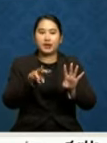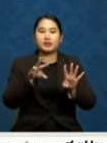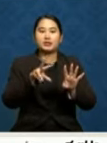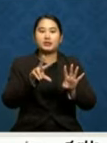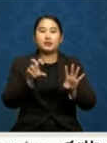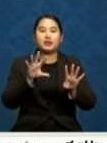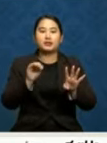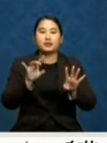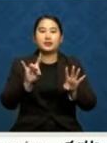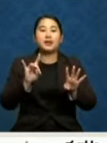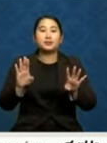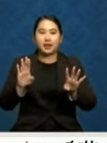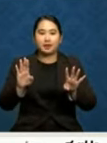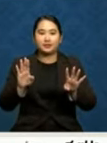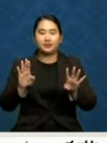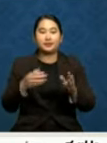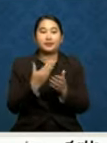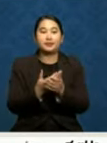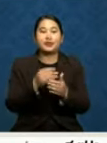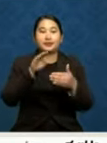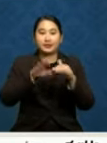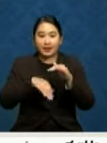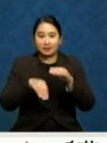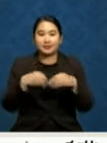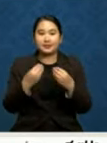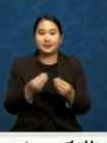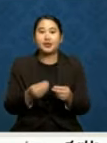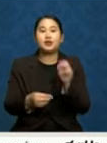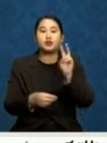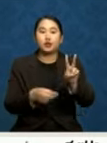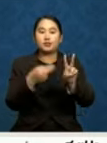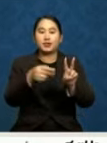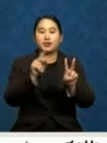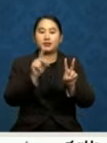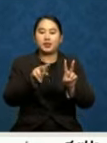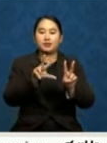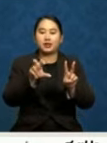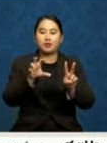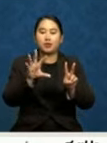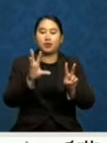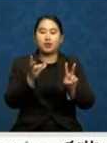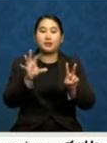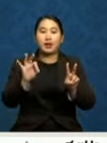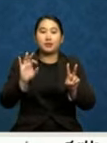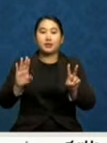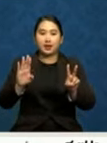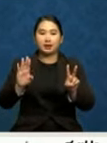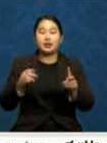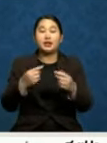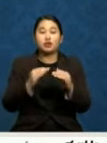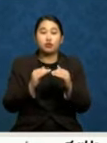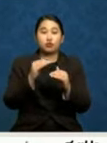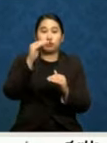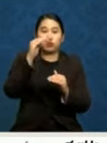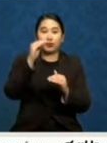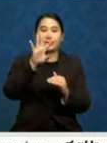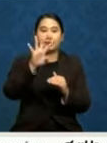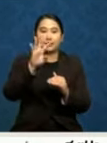42,738 บาทนะครับอัตราต่ำสุดนะครับที่ได้รับก็คือ 21,369 บาทแต่อัตราสูงสุ